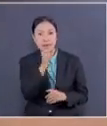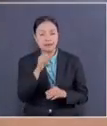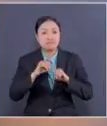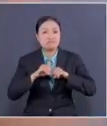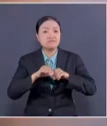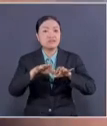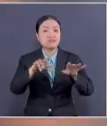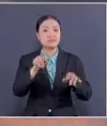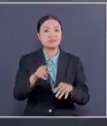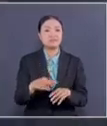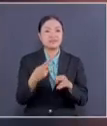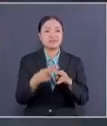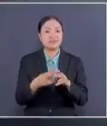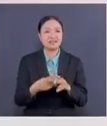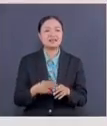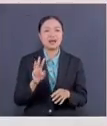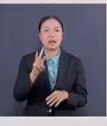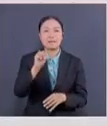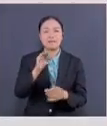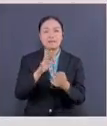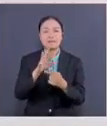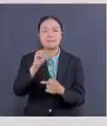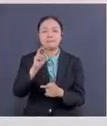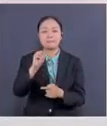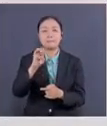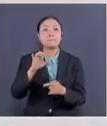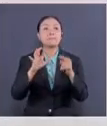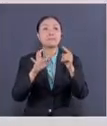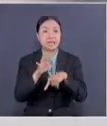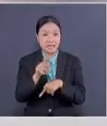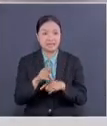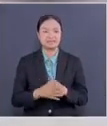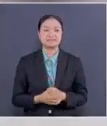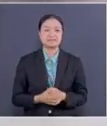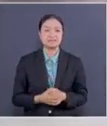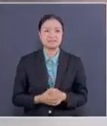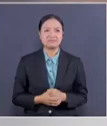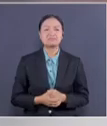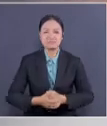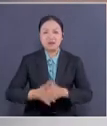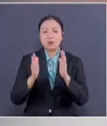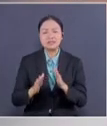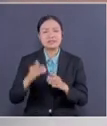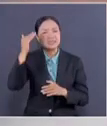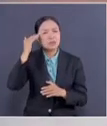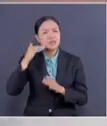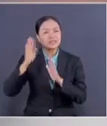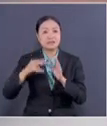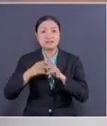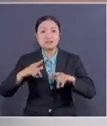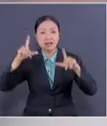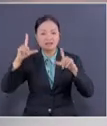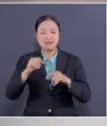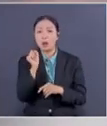สักครู่นี้ในคลิปเนี่ยชื่อเพลงว่ามัมมี่ของเจปาร์คนี่เป็นแร็ปเปอร์นักร้องนักเต้นชื่อดังชาวเกาหลีใต้นะคะโดยคุณ